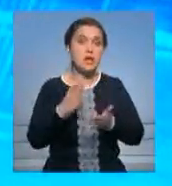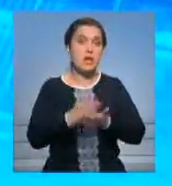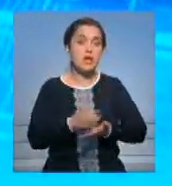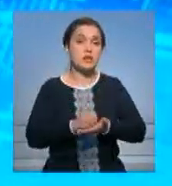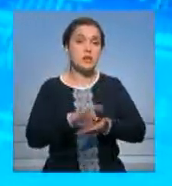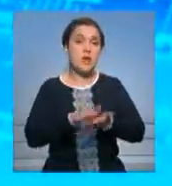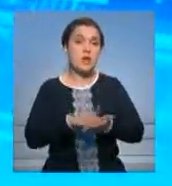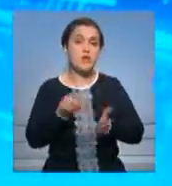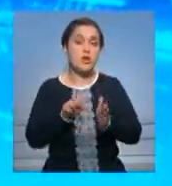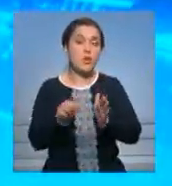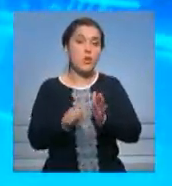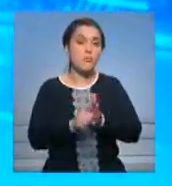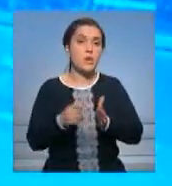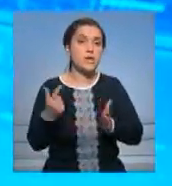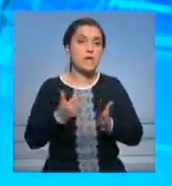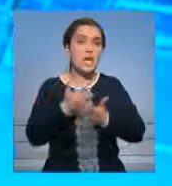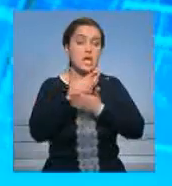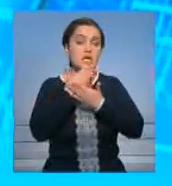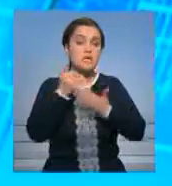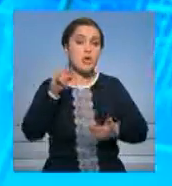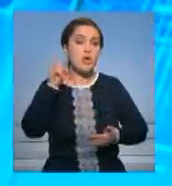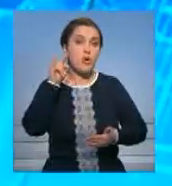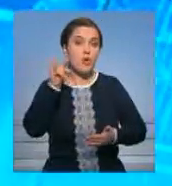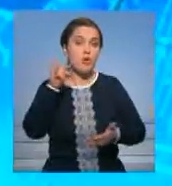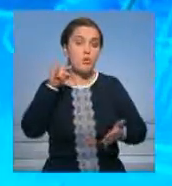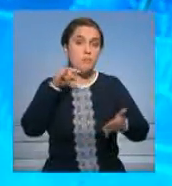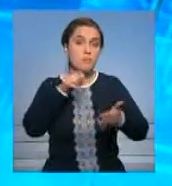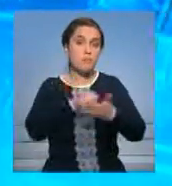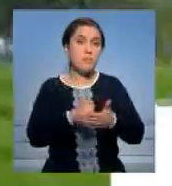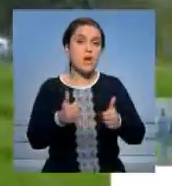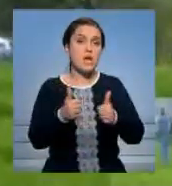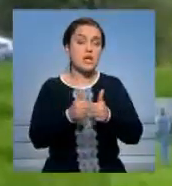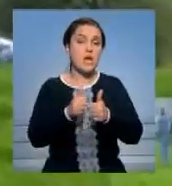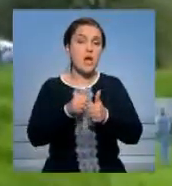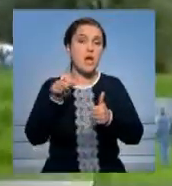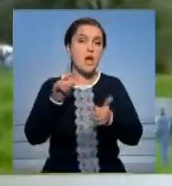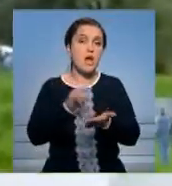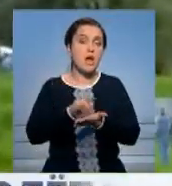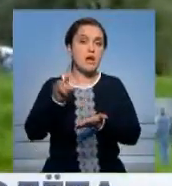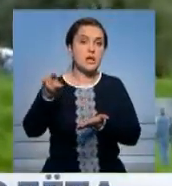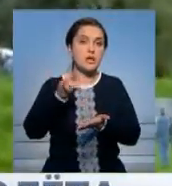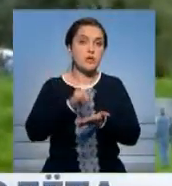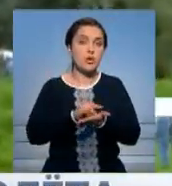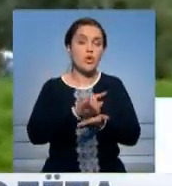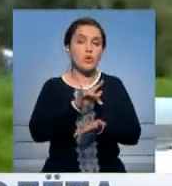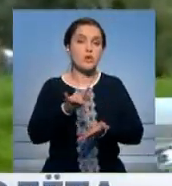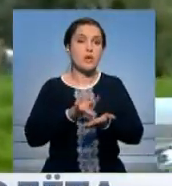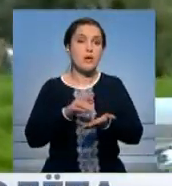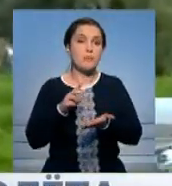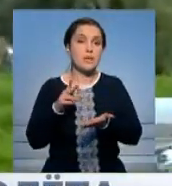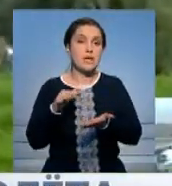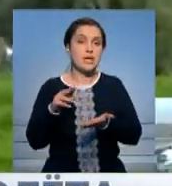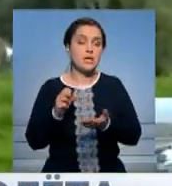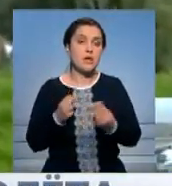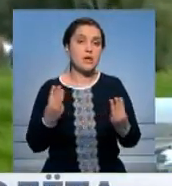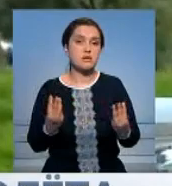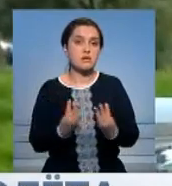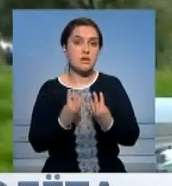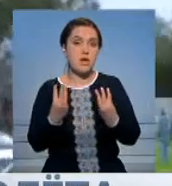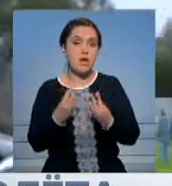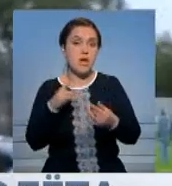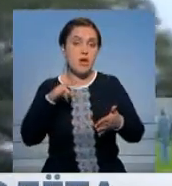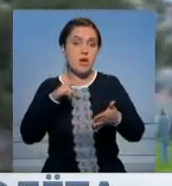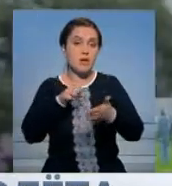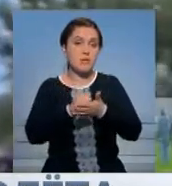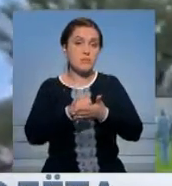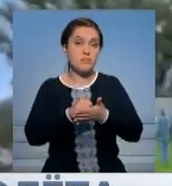погибших гражданских нет. Воздушное судно рухнуло неподалеку от аэродрома в городе Блида и загорелось. Крушение произошло всего